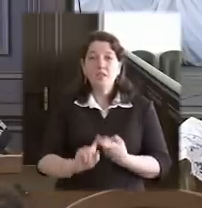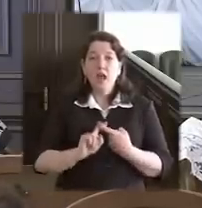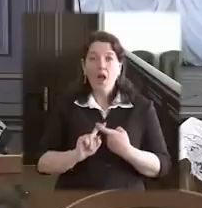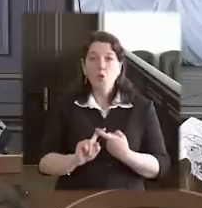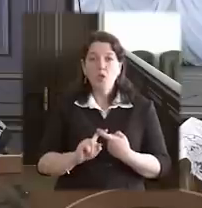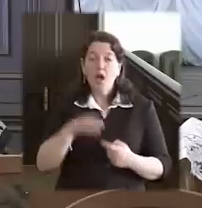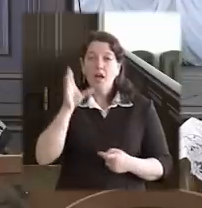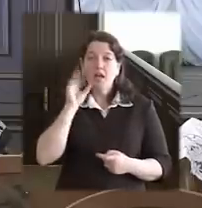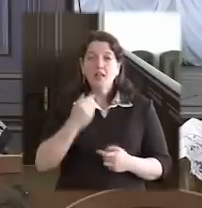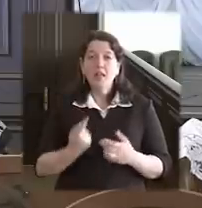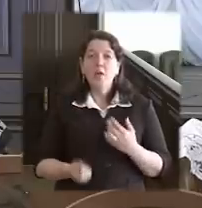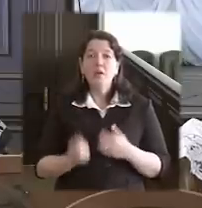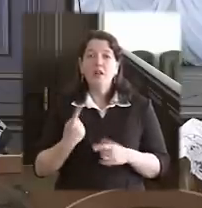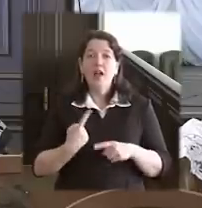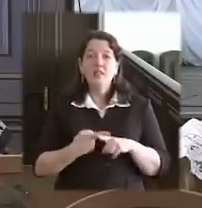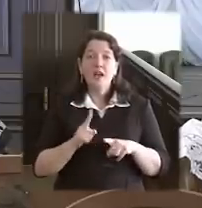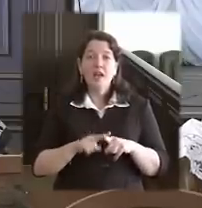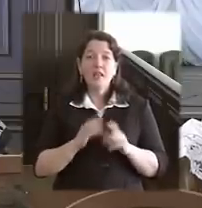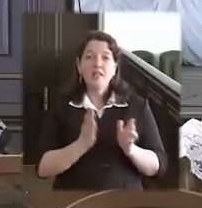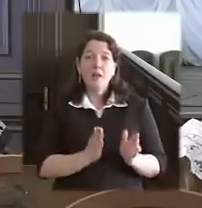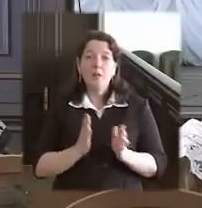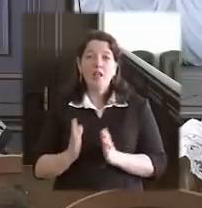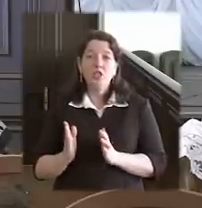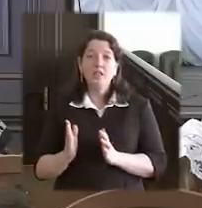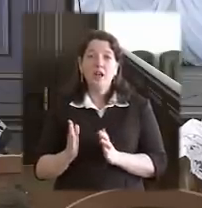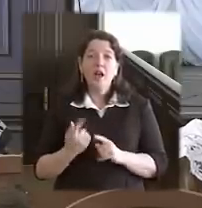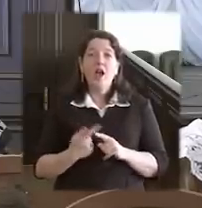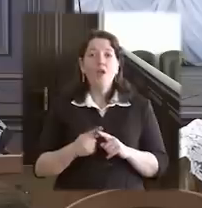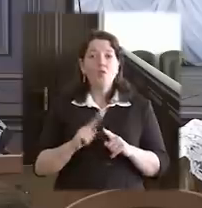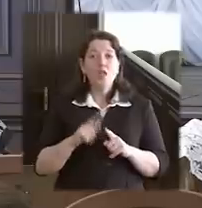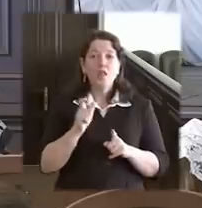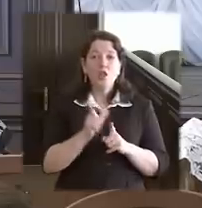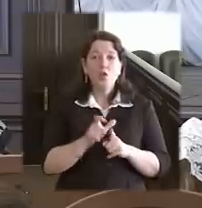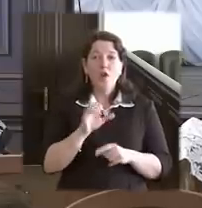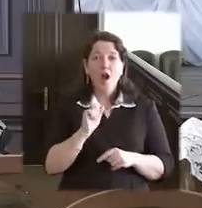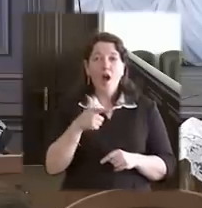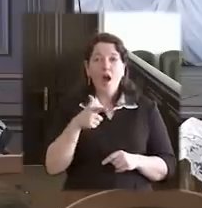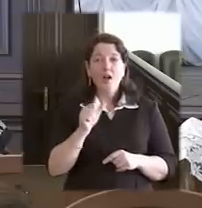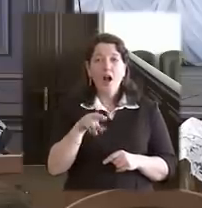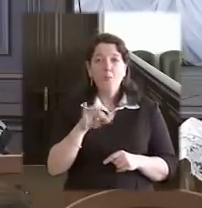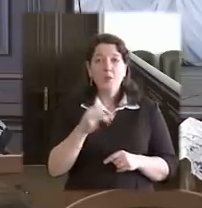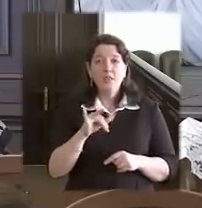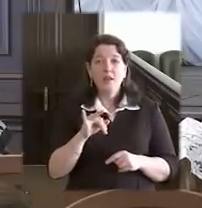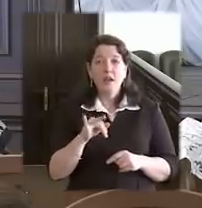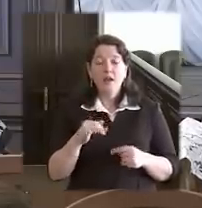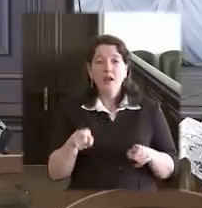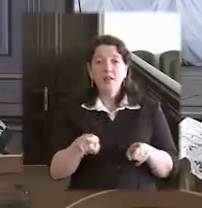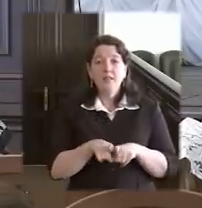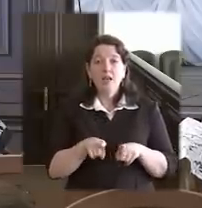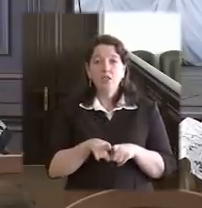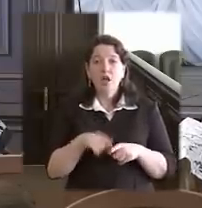проистекают из вот этого положения. Так вот, я вам сказал, вот эта агапи, то есть любовь,